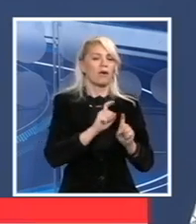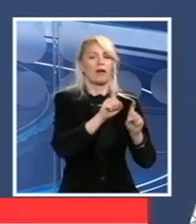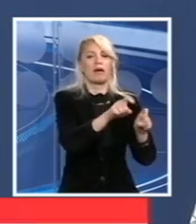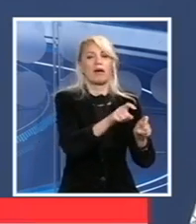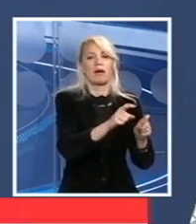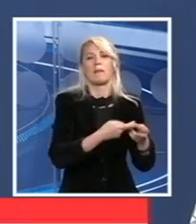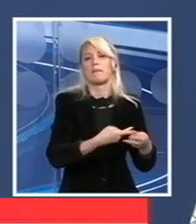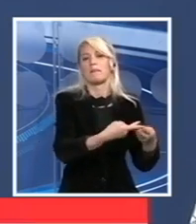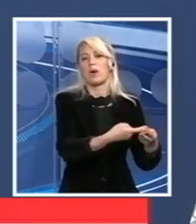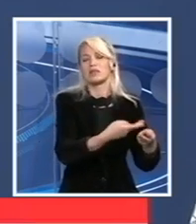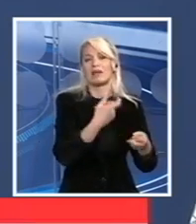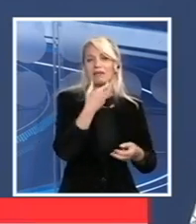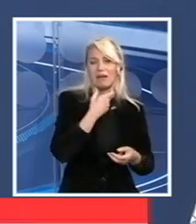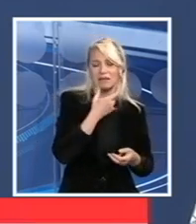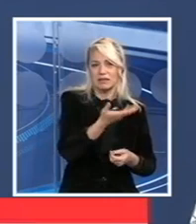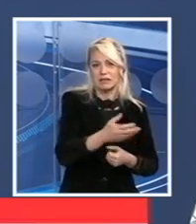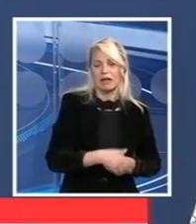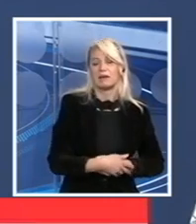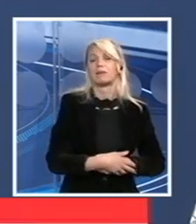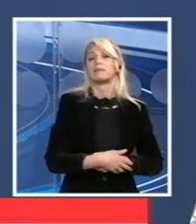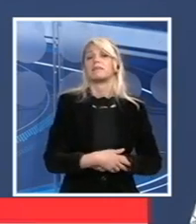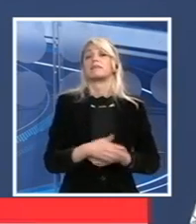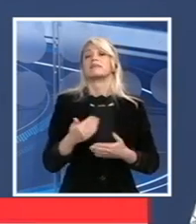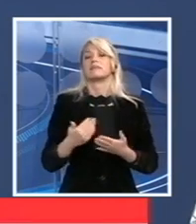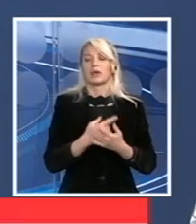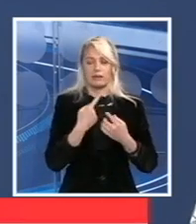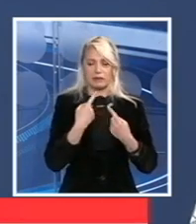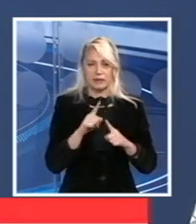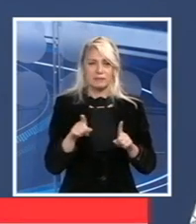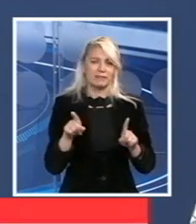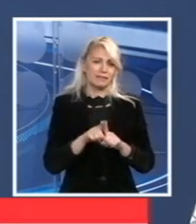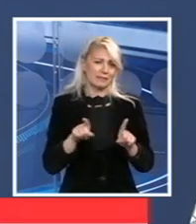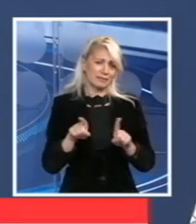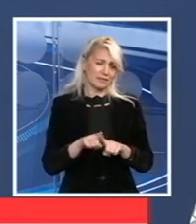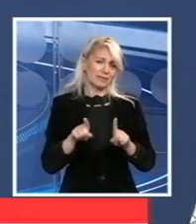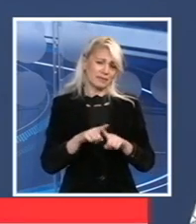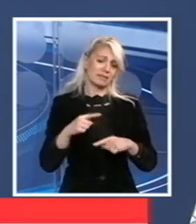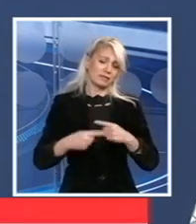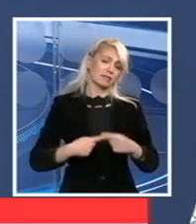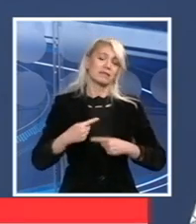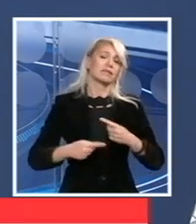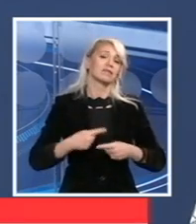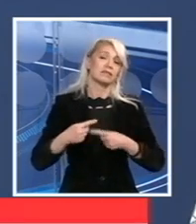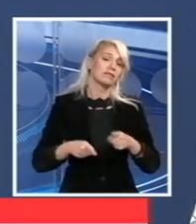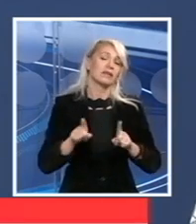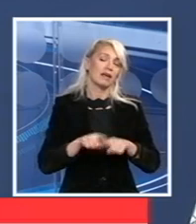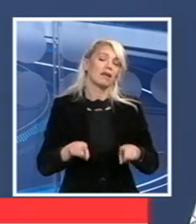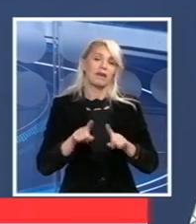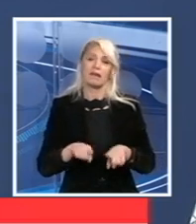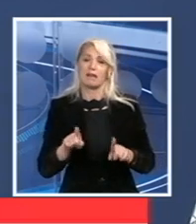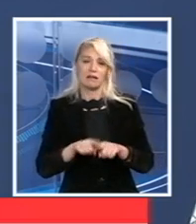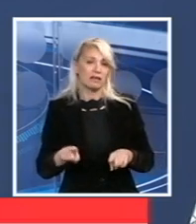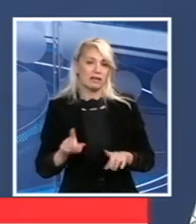infekciju ovakve vrste ustanove. Znači, opet napominjemo, ista priča koja se ponavljala u većini slučajeva, da bez